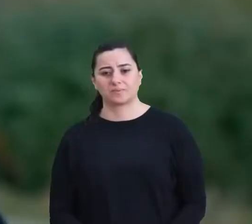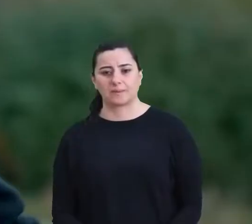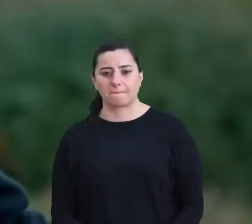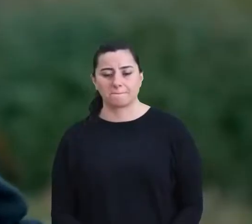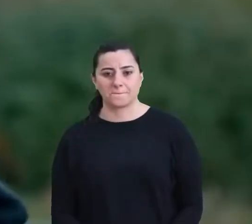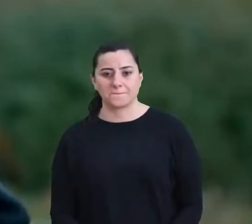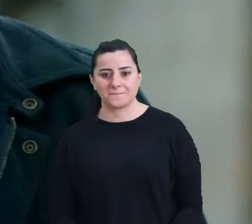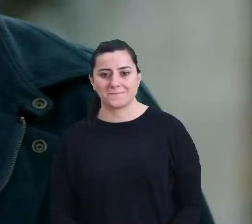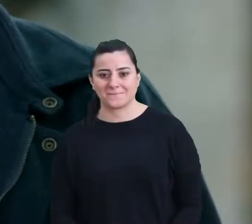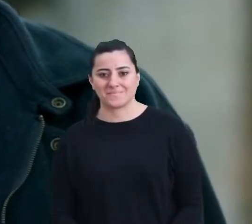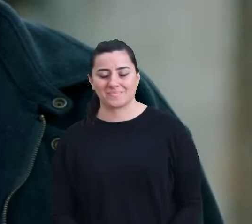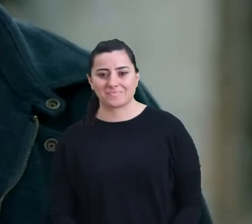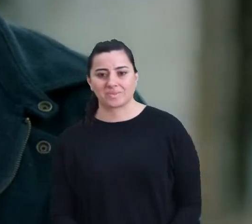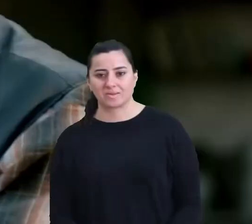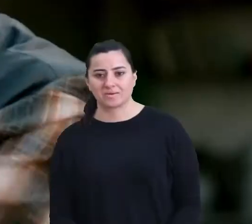Allah.